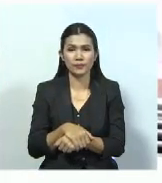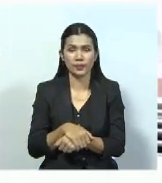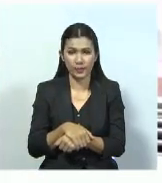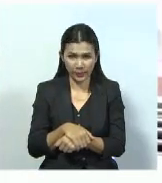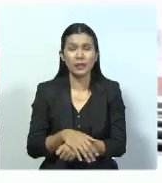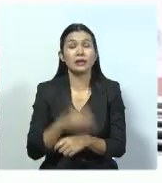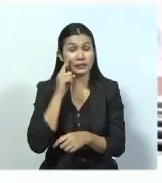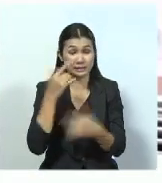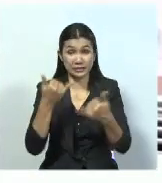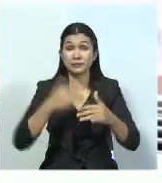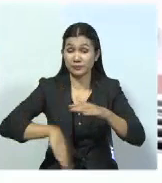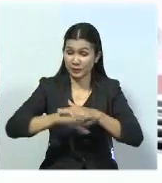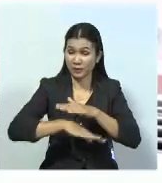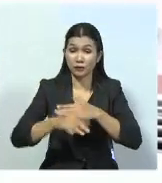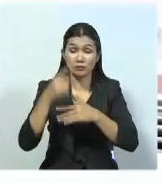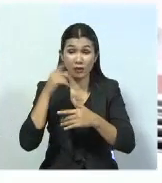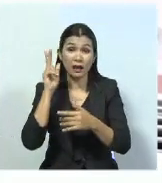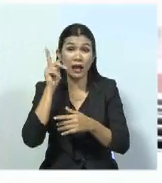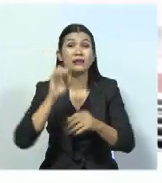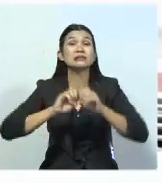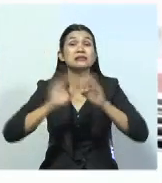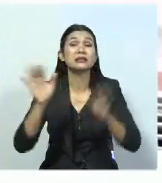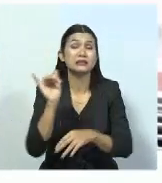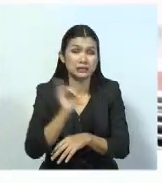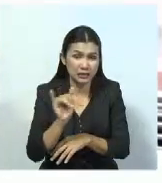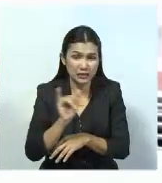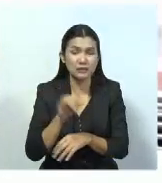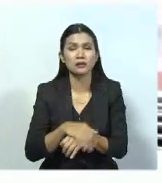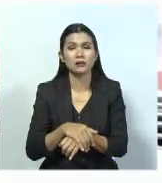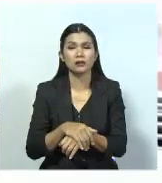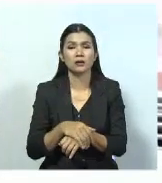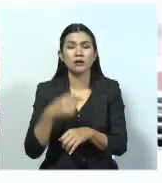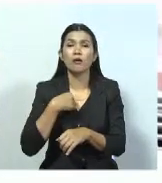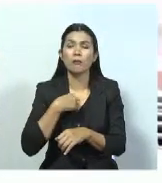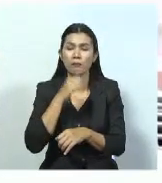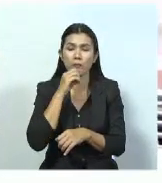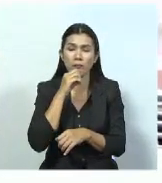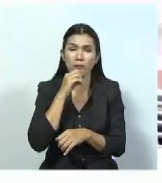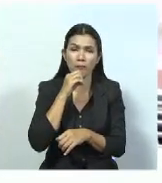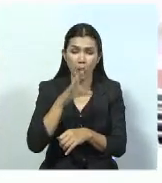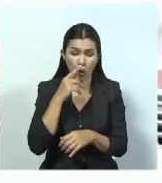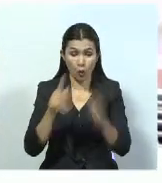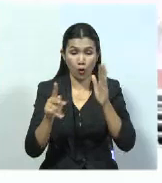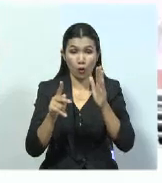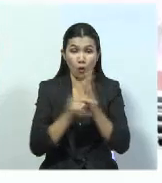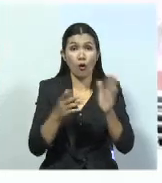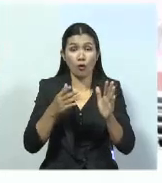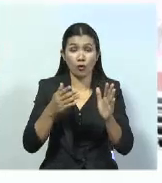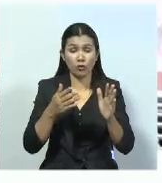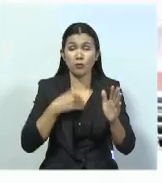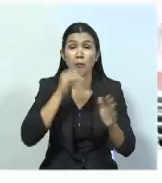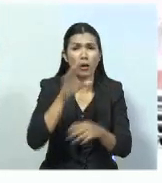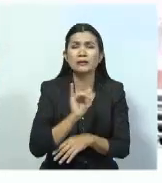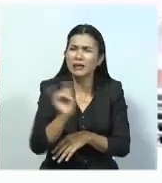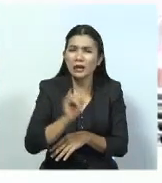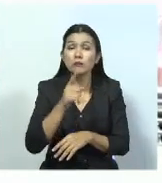ก็ในชั้นต้นเนี่ยหลังจากเรายังไม่มีข้อมูลแน่ชัดนะครับเราก็ยังบอกต้นๆว่ายังไม่ใช่หลักเกณฑ์ของสาธารณภัยแต่ถ้าเรามี